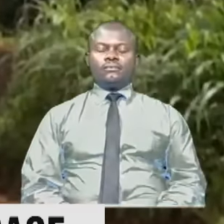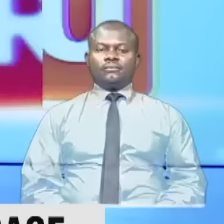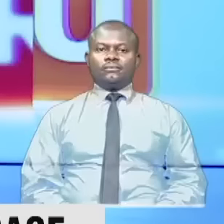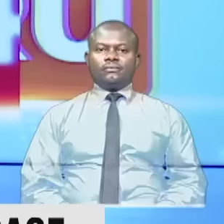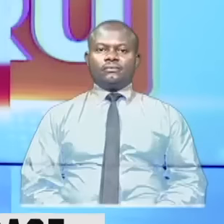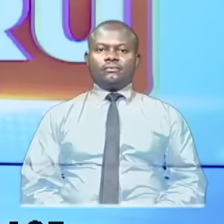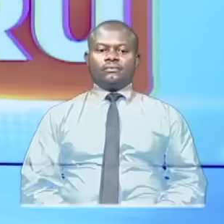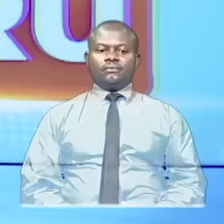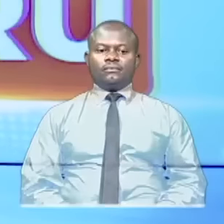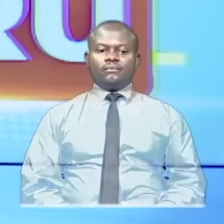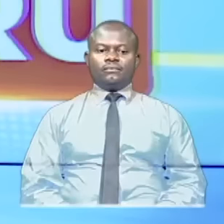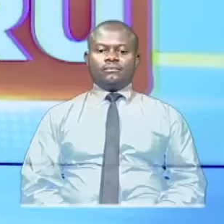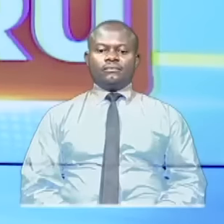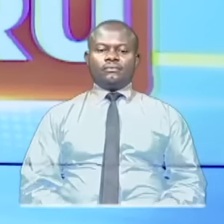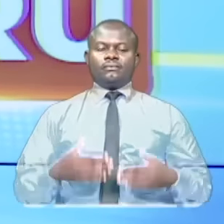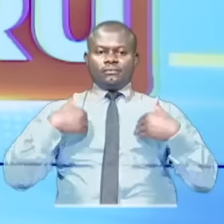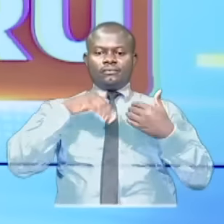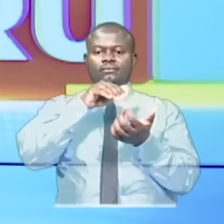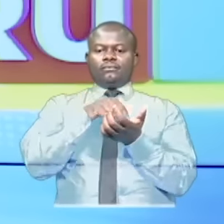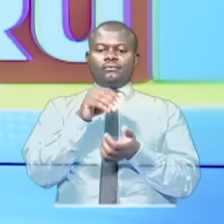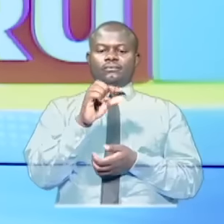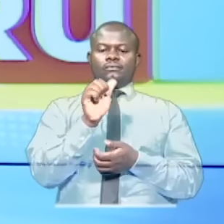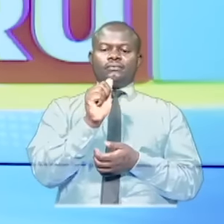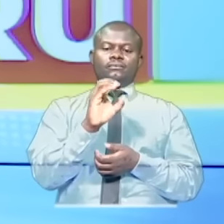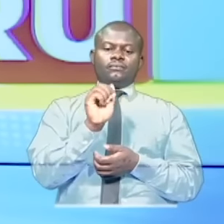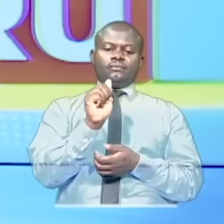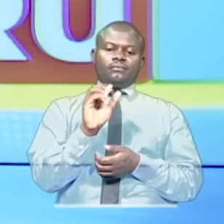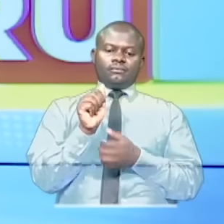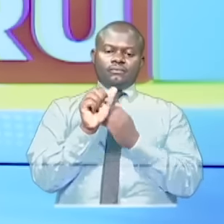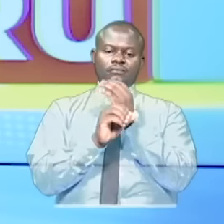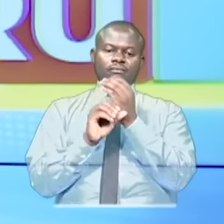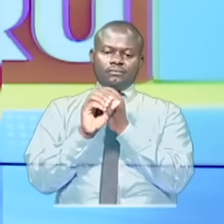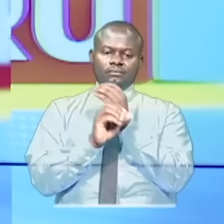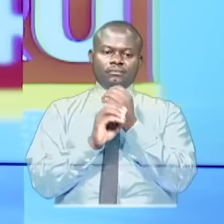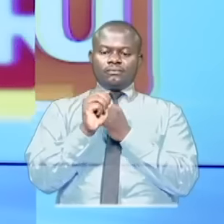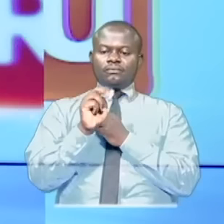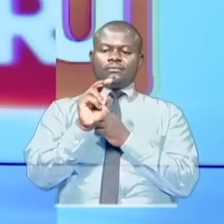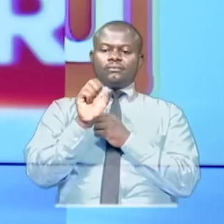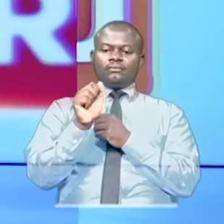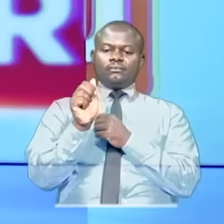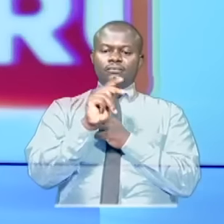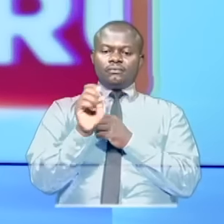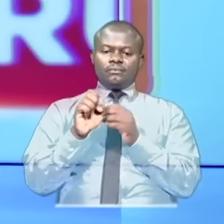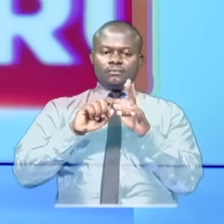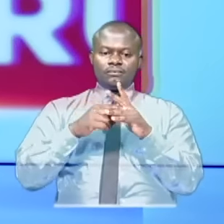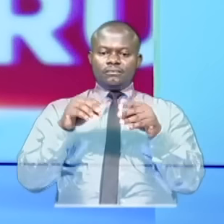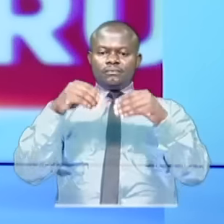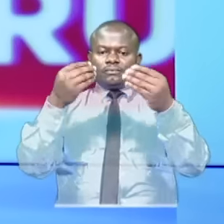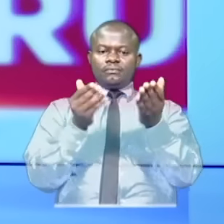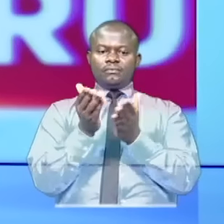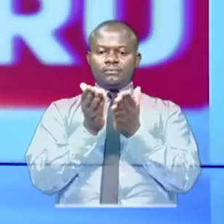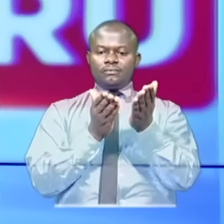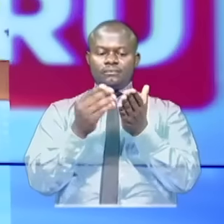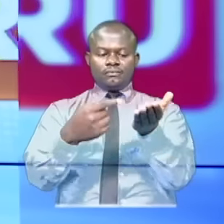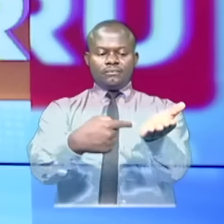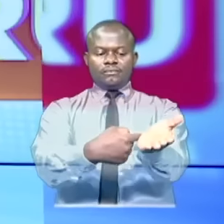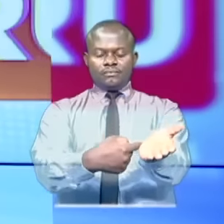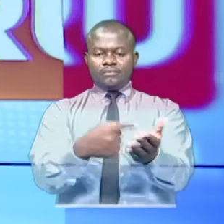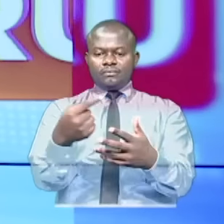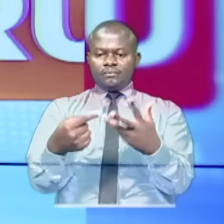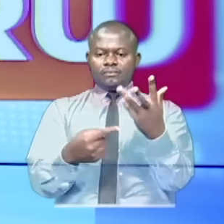Rwamagana. Aho ikigo nderabuzima cya Gacaca giherereye mu karere ka Musanze cyatangiye gutanga serivisi z'ubuvuzi